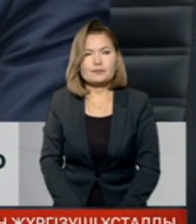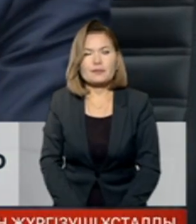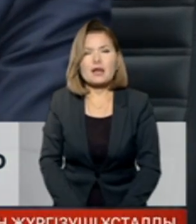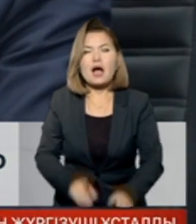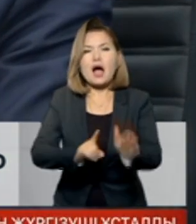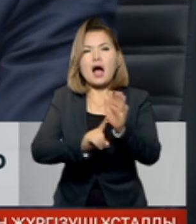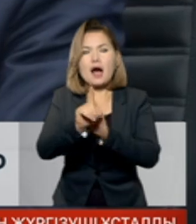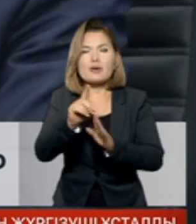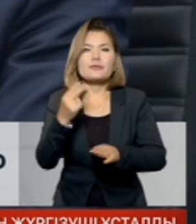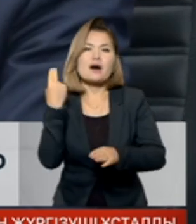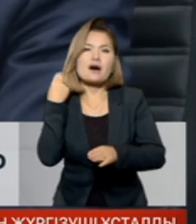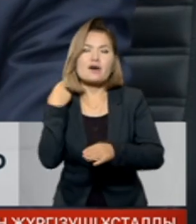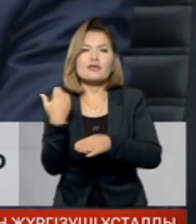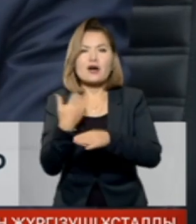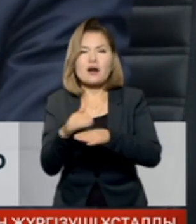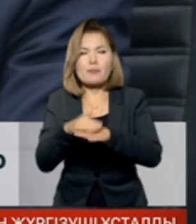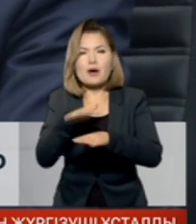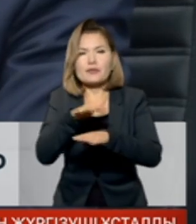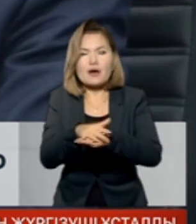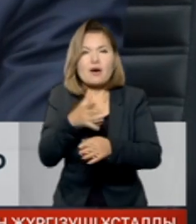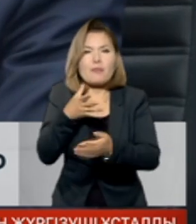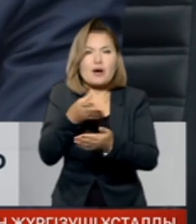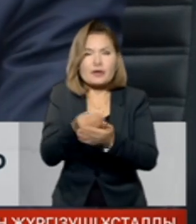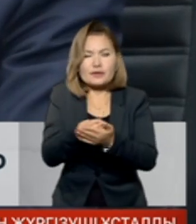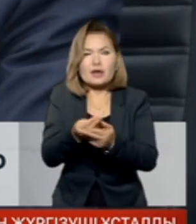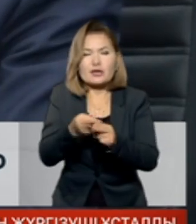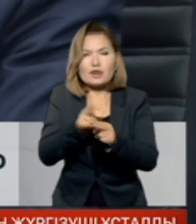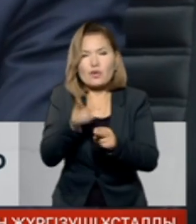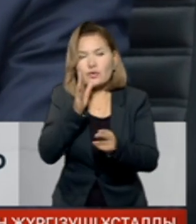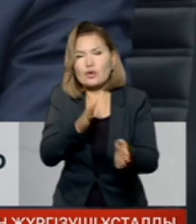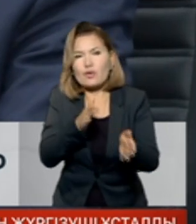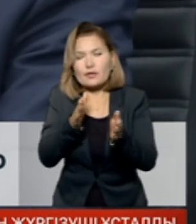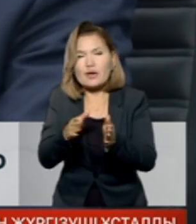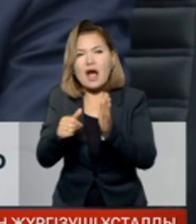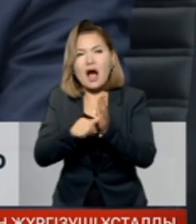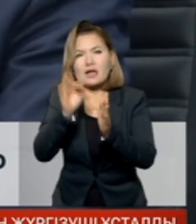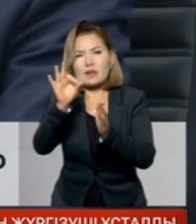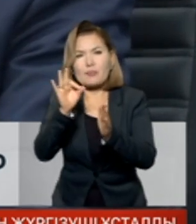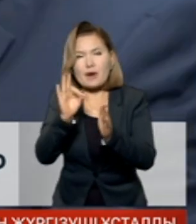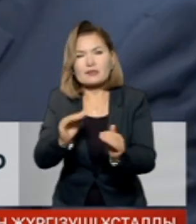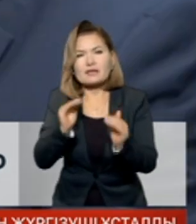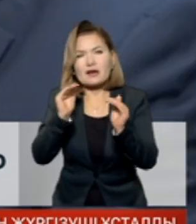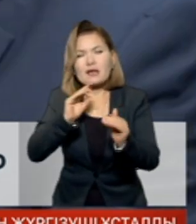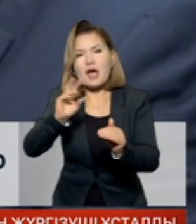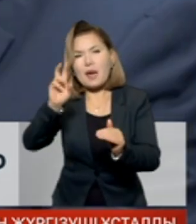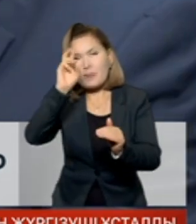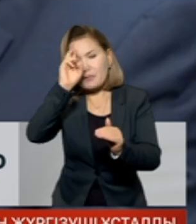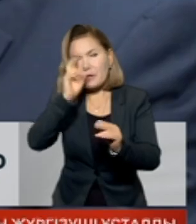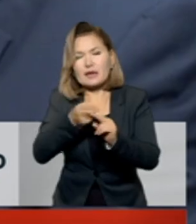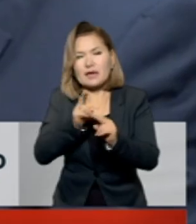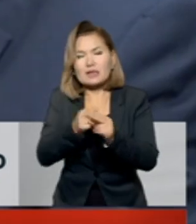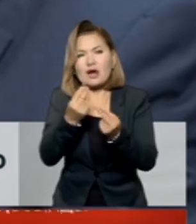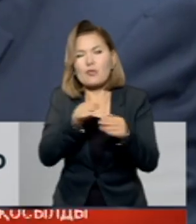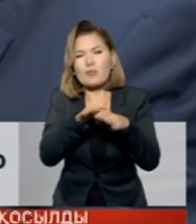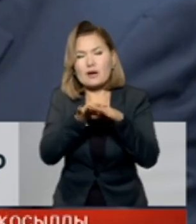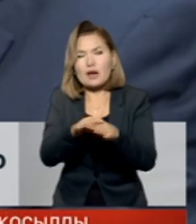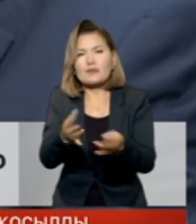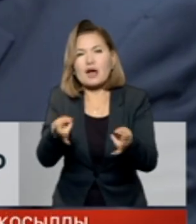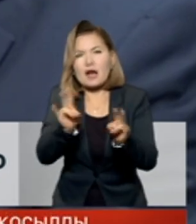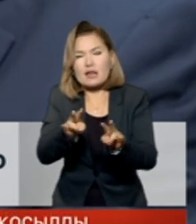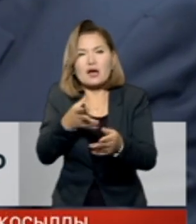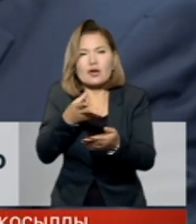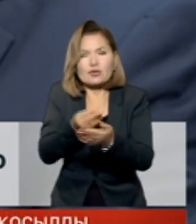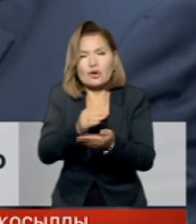Алдымен несиенің негізгі сомасын, содан соң 6%-дық үстемақысын төлейік. Мемлекет субсидияға қаржы берген соң қалған бөлігін